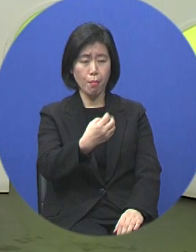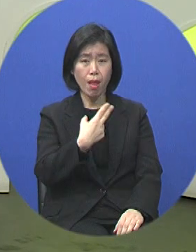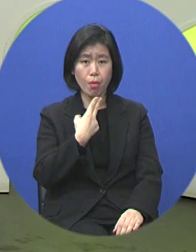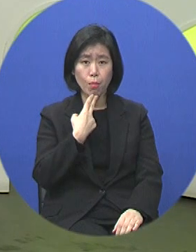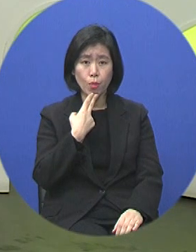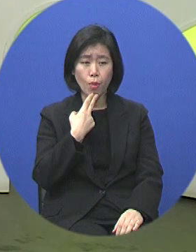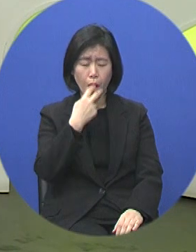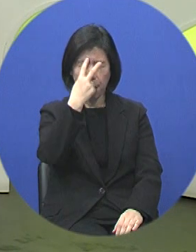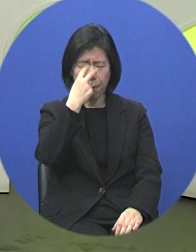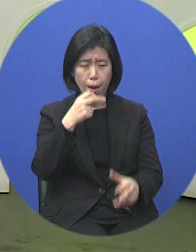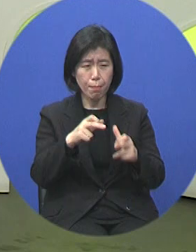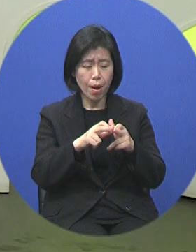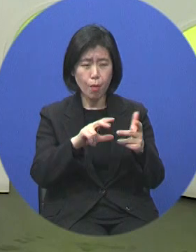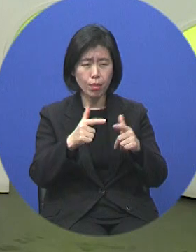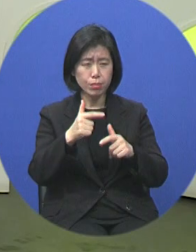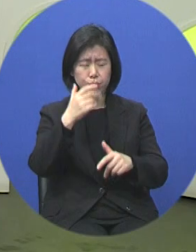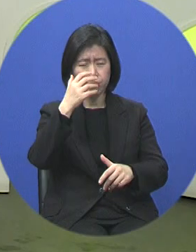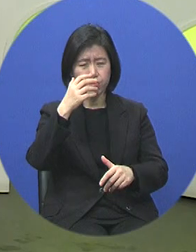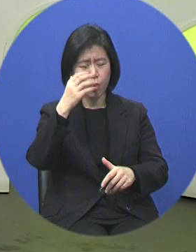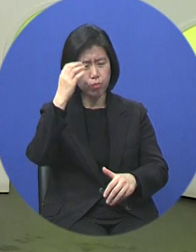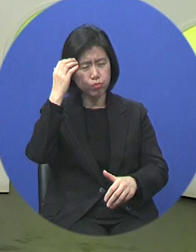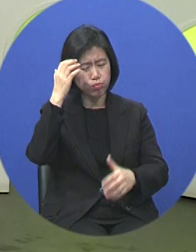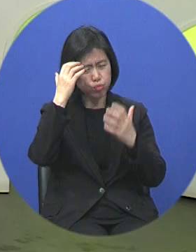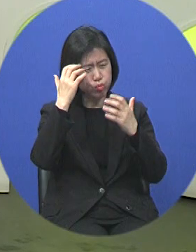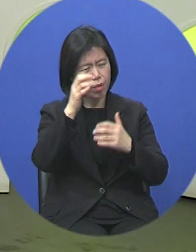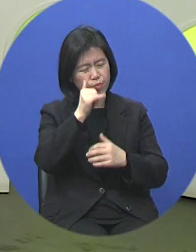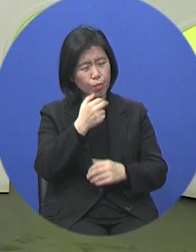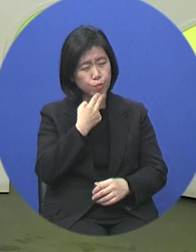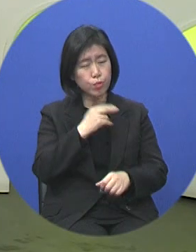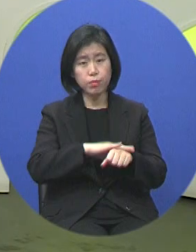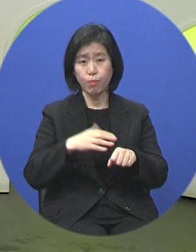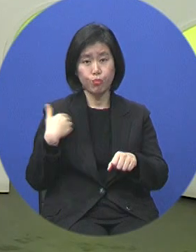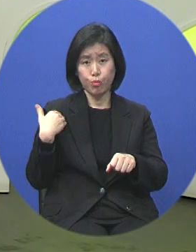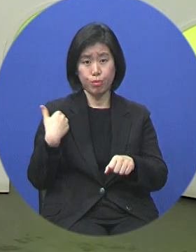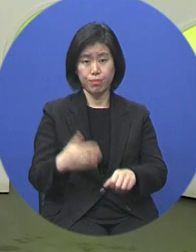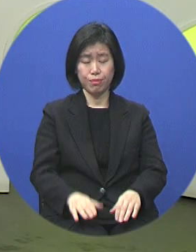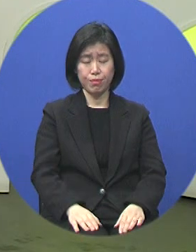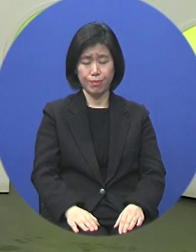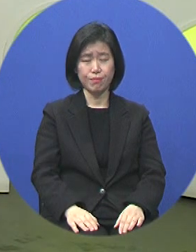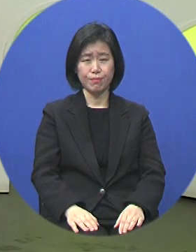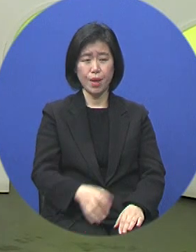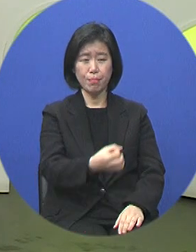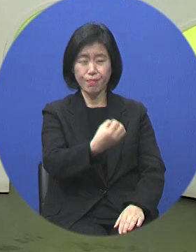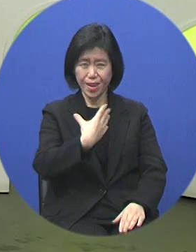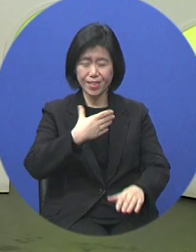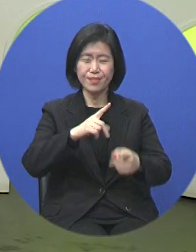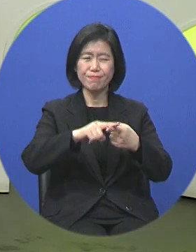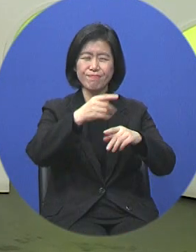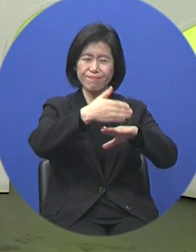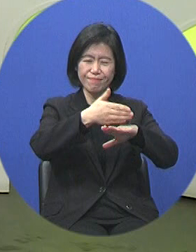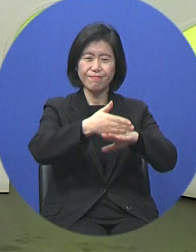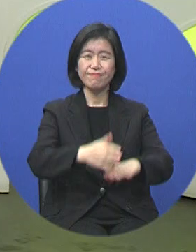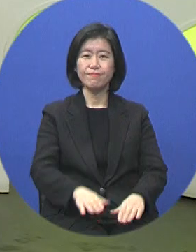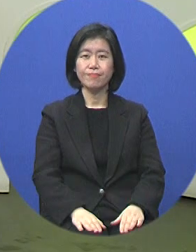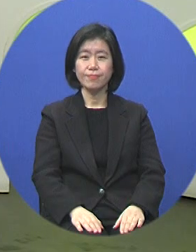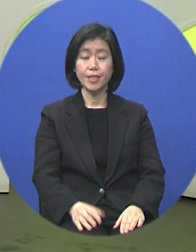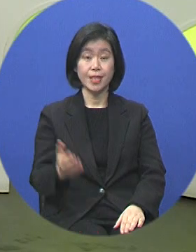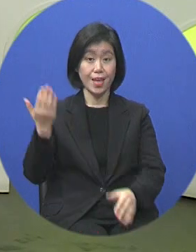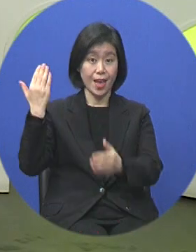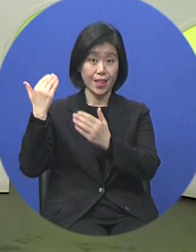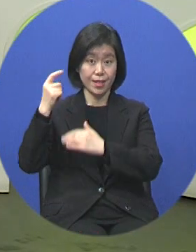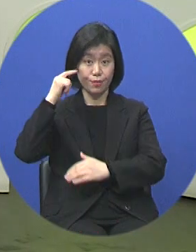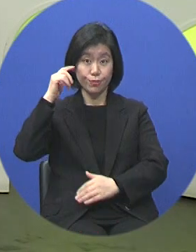너무나 쾌활하게 말씀해 주셔서 있어요. 저희도 참 감사하고 행복해지는 것 같고요. 네. 네. 자, 그렇다면 그때 그